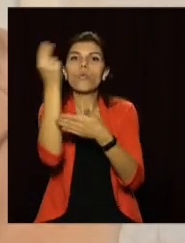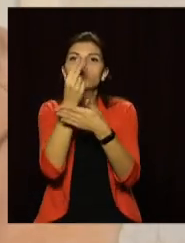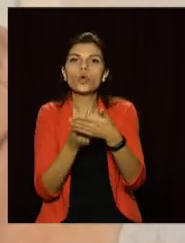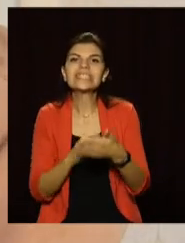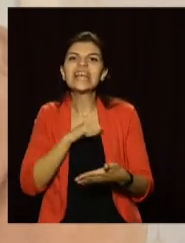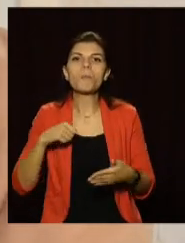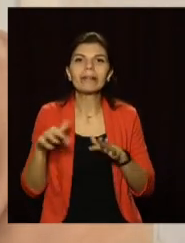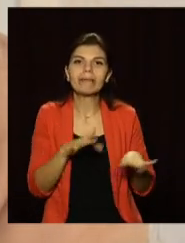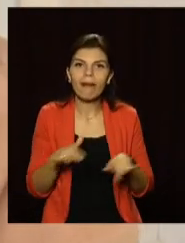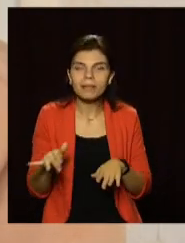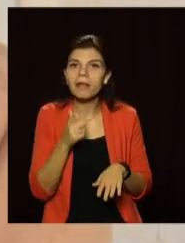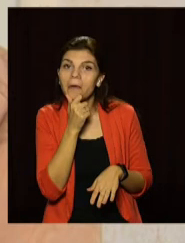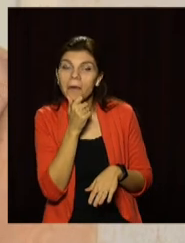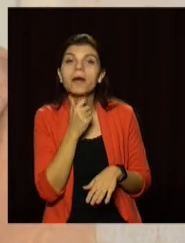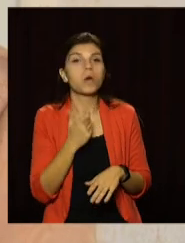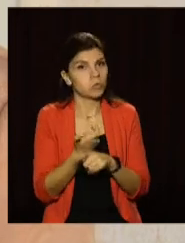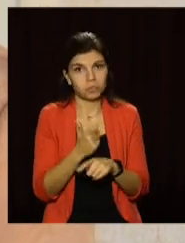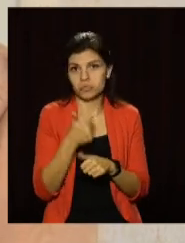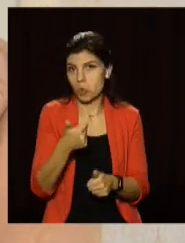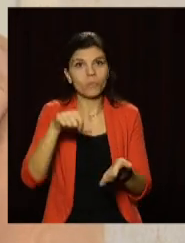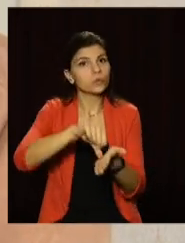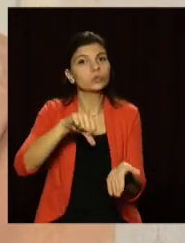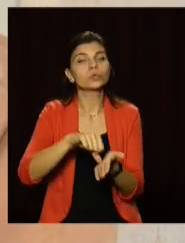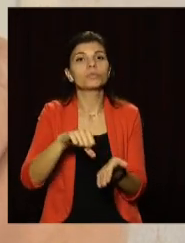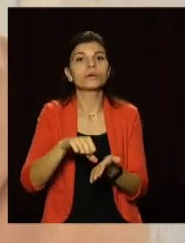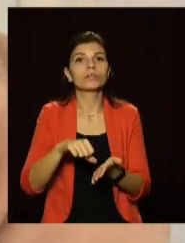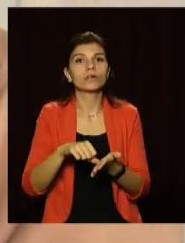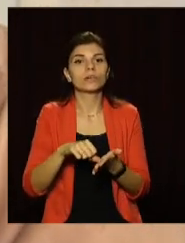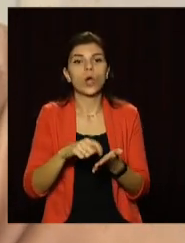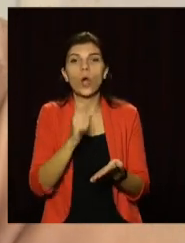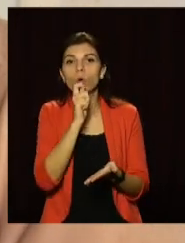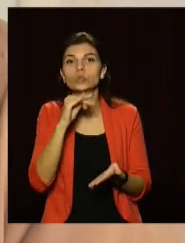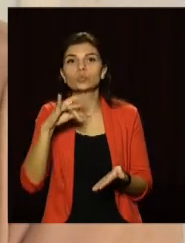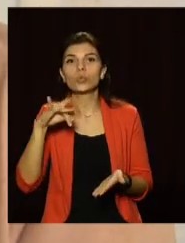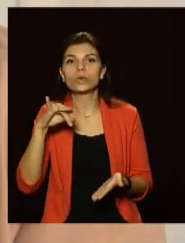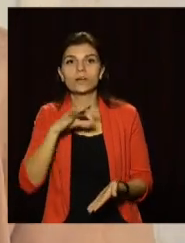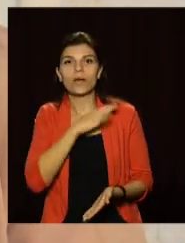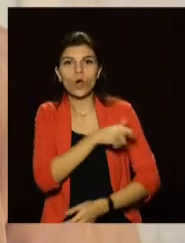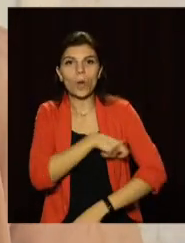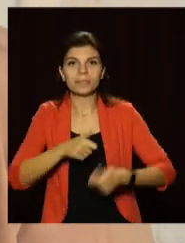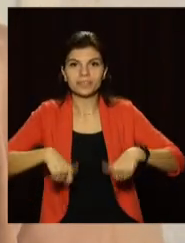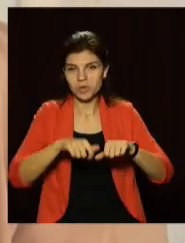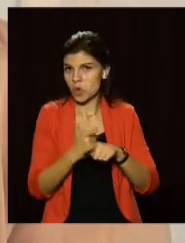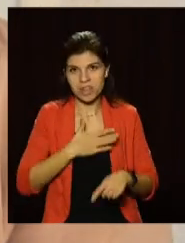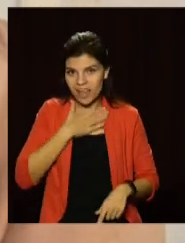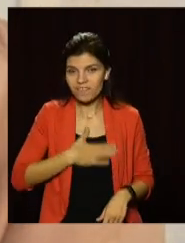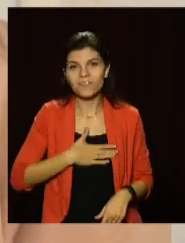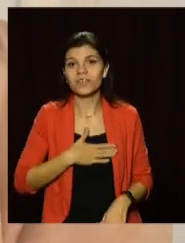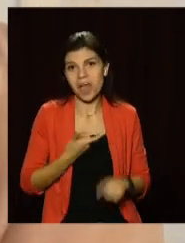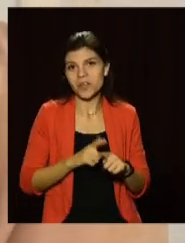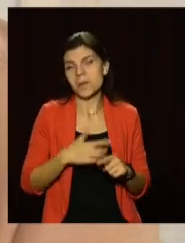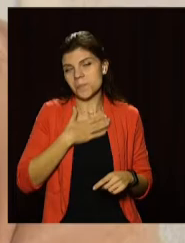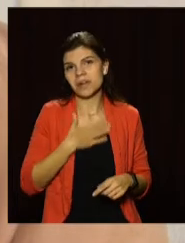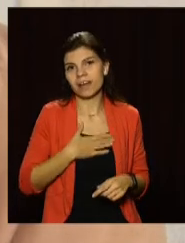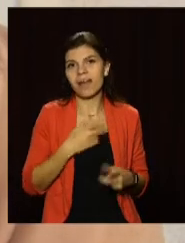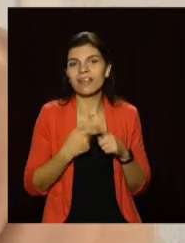самодіяльності. Дуже добре виступили, журі задоволені. Тому що це дуже